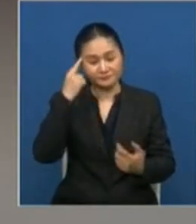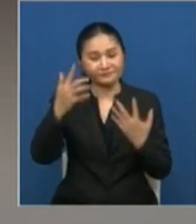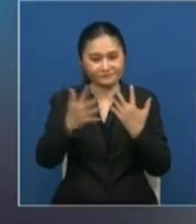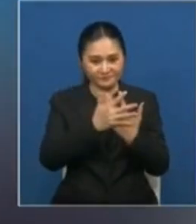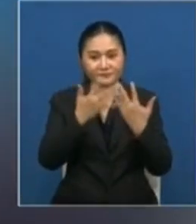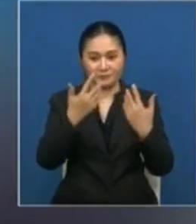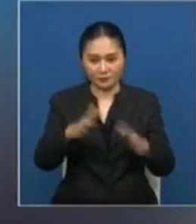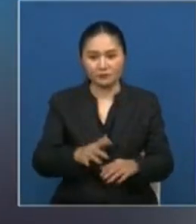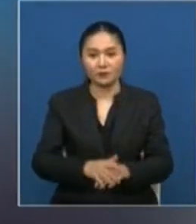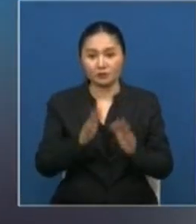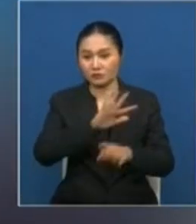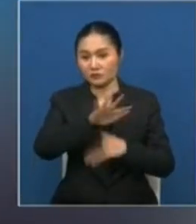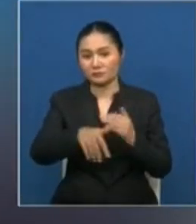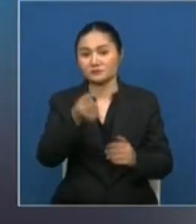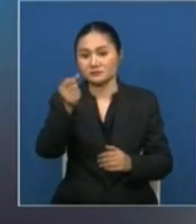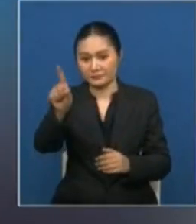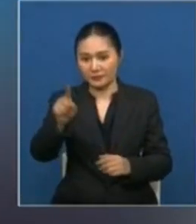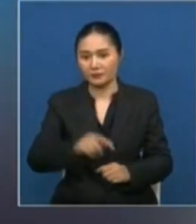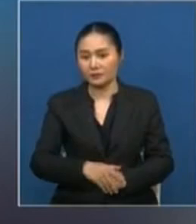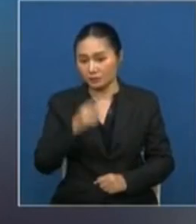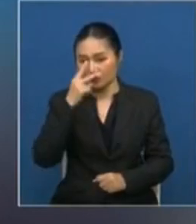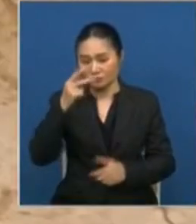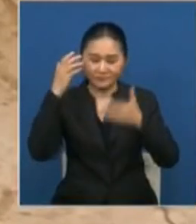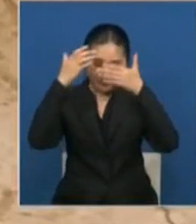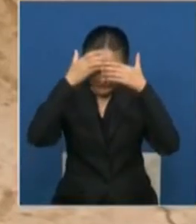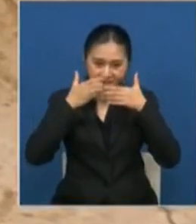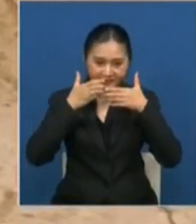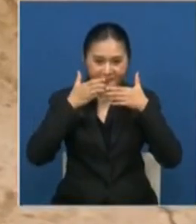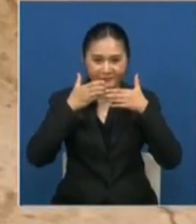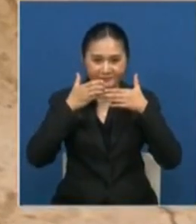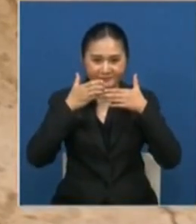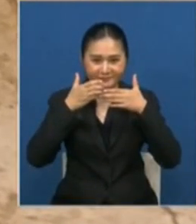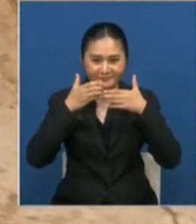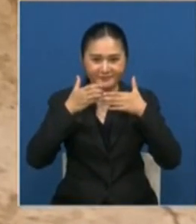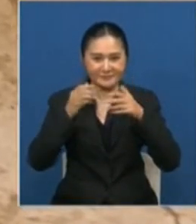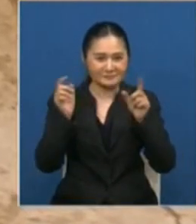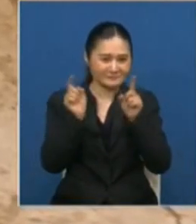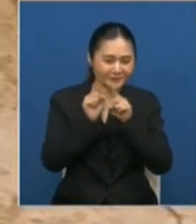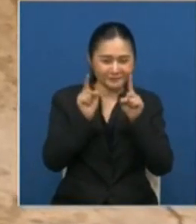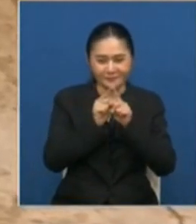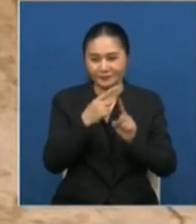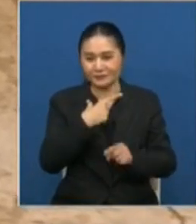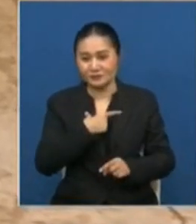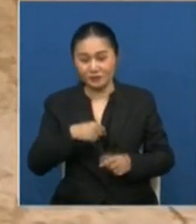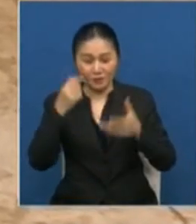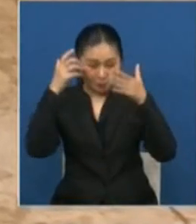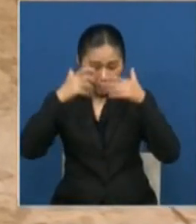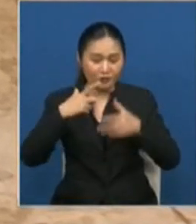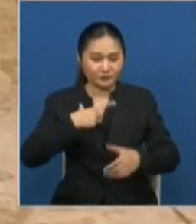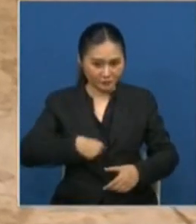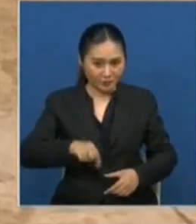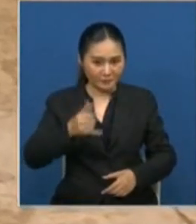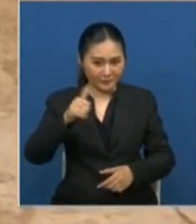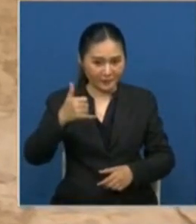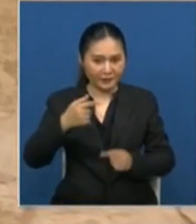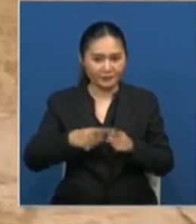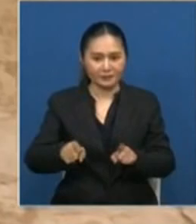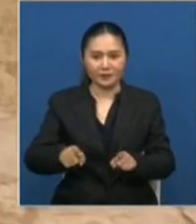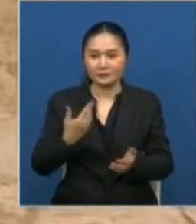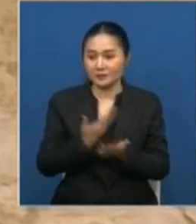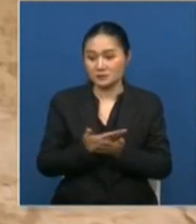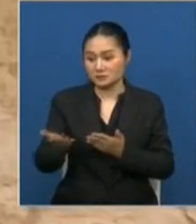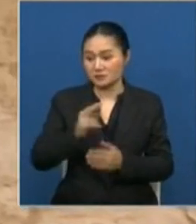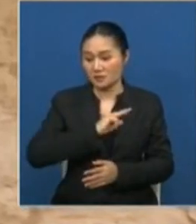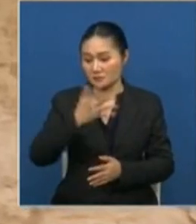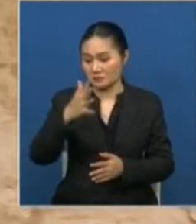ยแล้วนะครับทั้ง11คนแล้วดูมีการใส่หมวกกันน็อกทุกคนเหมือนเขาจะชอบหมวกกันน็อกหรือเปล่าแต่ไม่ได้มีตังค์ซื้อเ